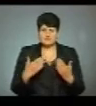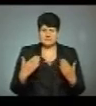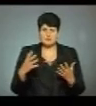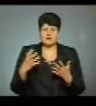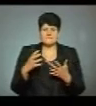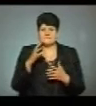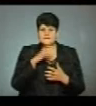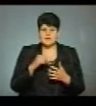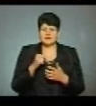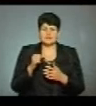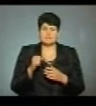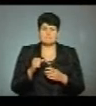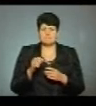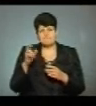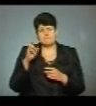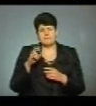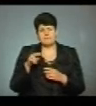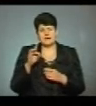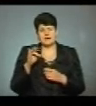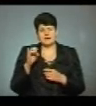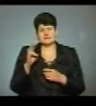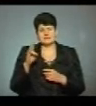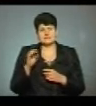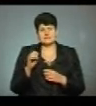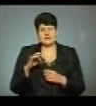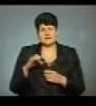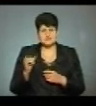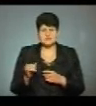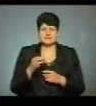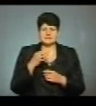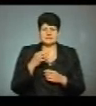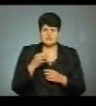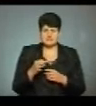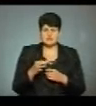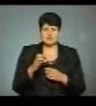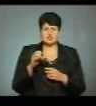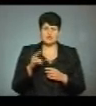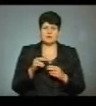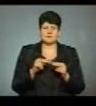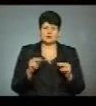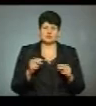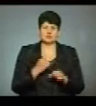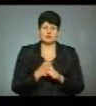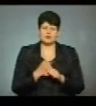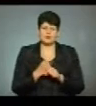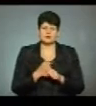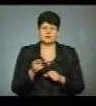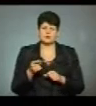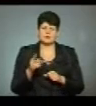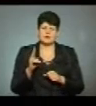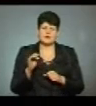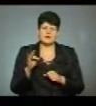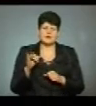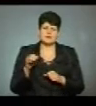принцеси» або «Бравий хоробрий капрал». Про це розповіла координаторка проєкту «Соціальна педагогічна робота з дітьми та молоді» Тернопільського «Карітасу»